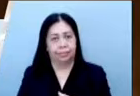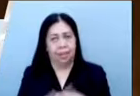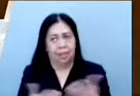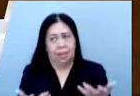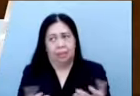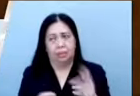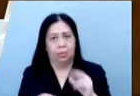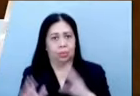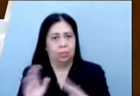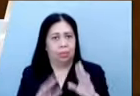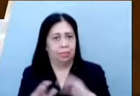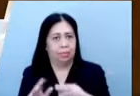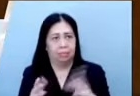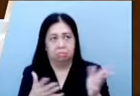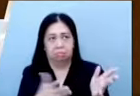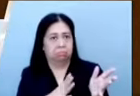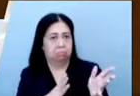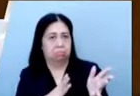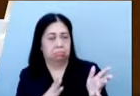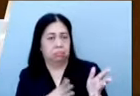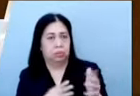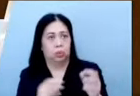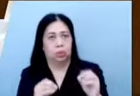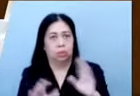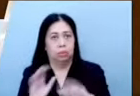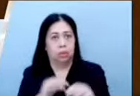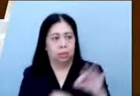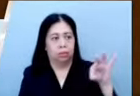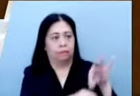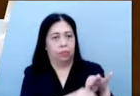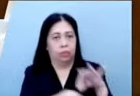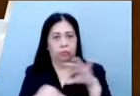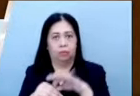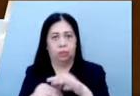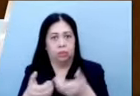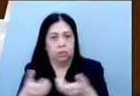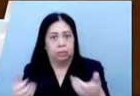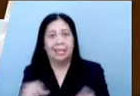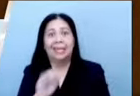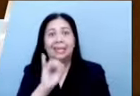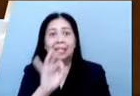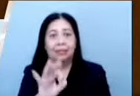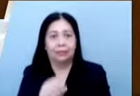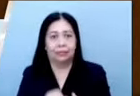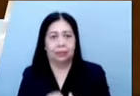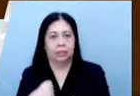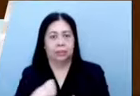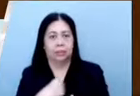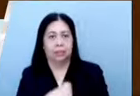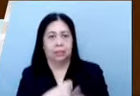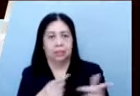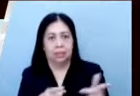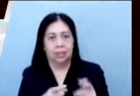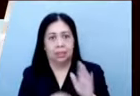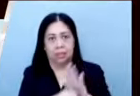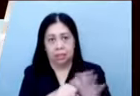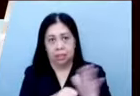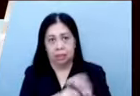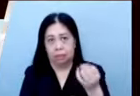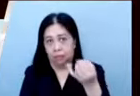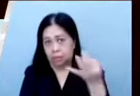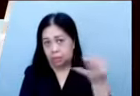with that. Walang problema ang voting separately if Senate has adequate numbers.